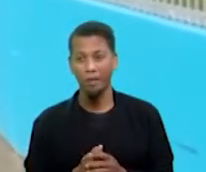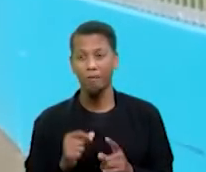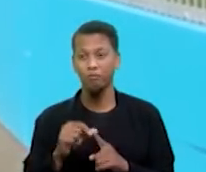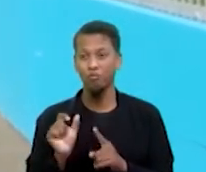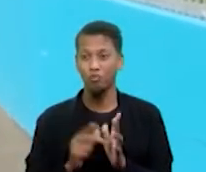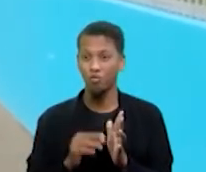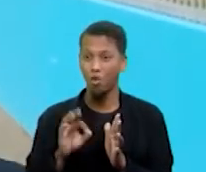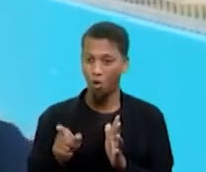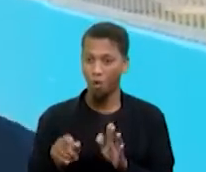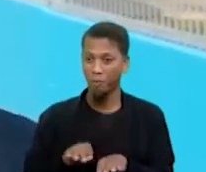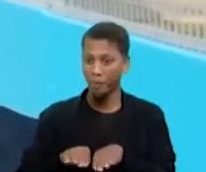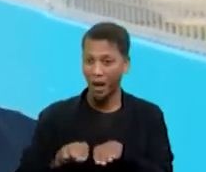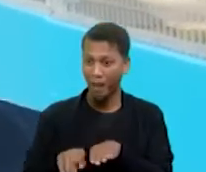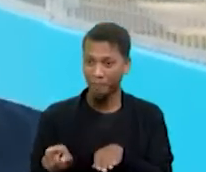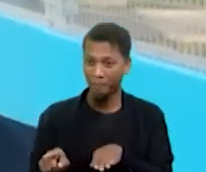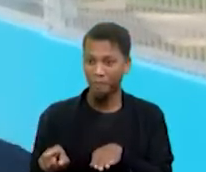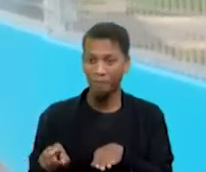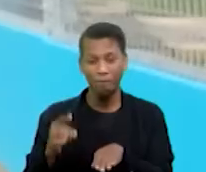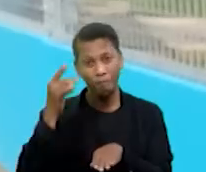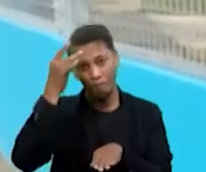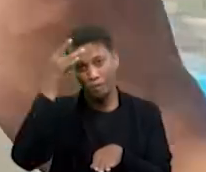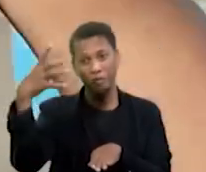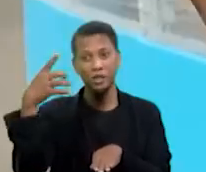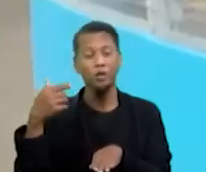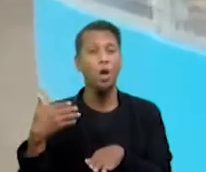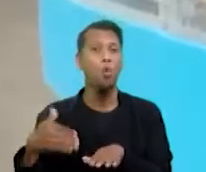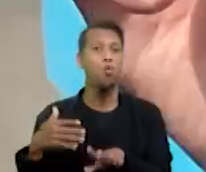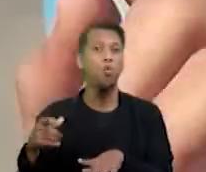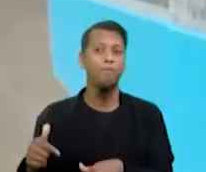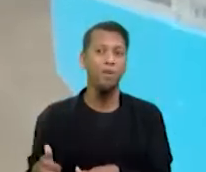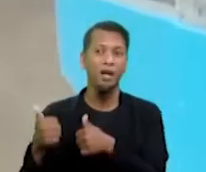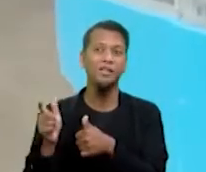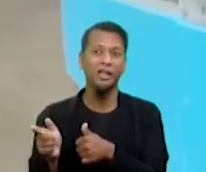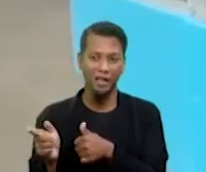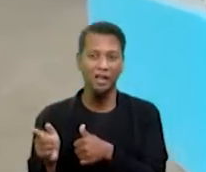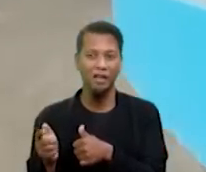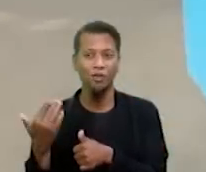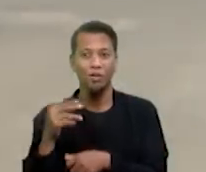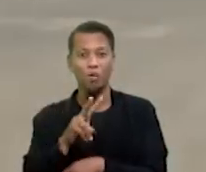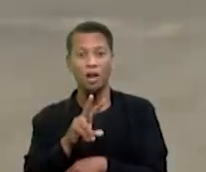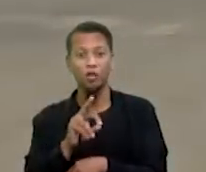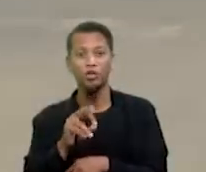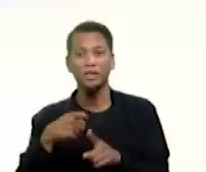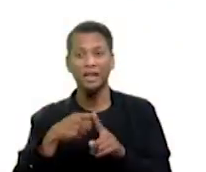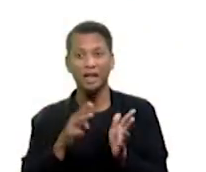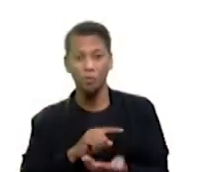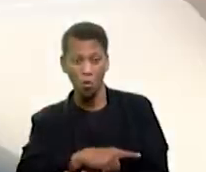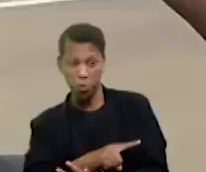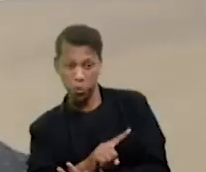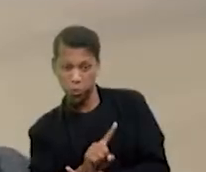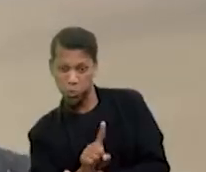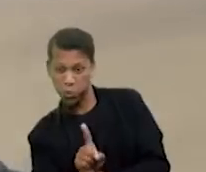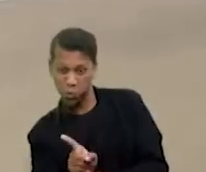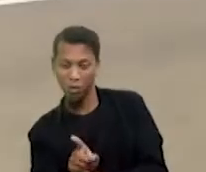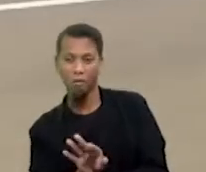dan juga selaku driver ini luar biasa sekali. Dia dapat memacu kendaraan hingga 200 km/jam. Dan memang ada beberapa tikungan yang cukup tricky. Saya masih